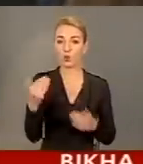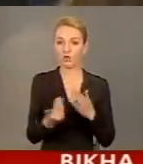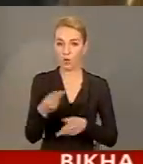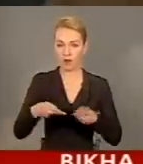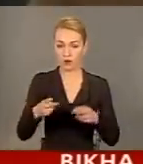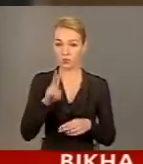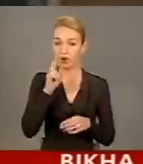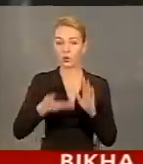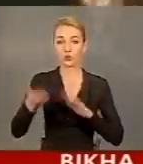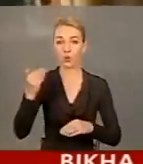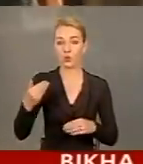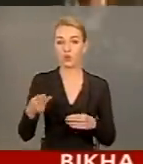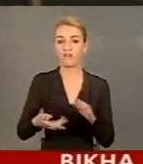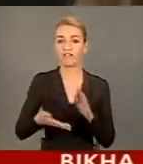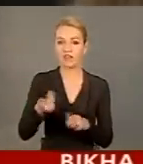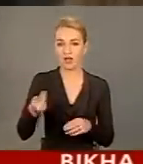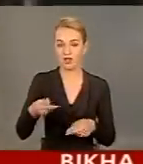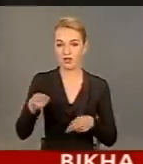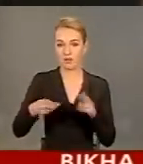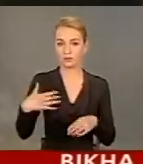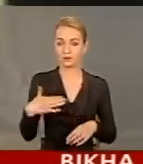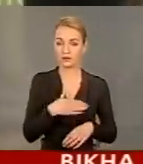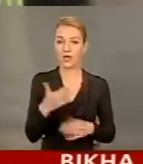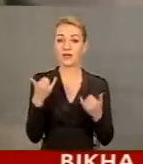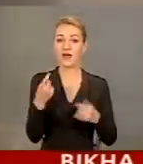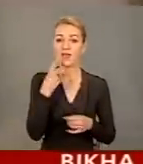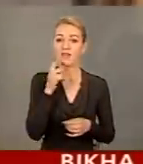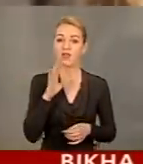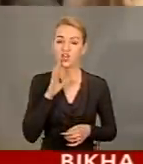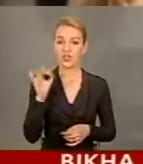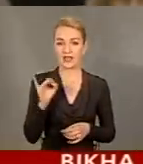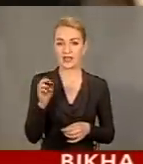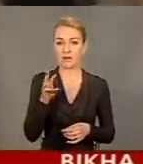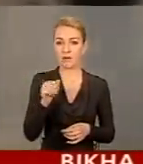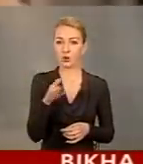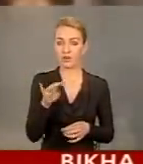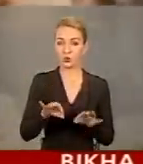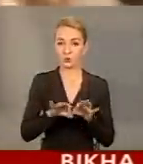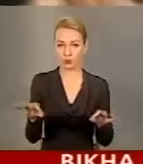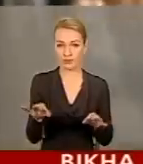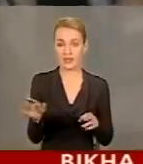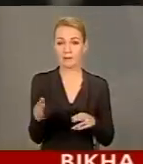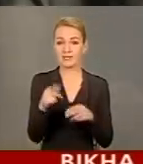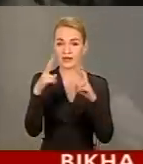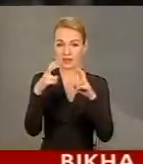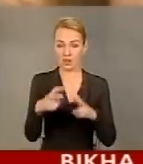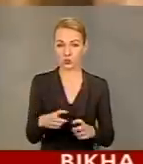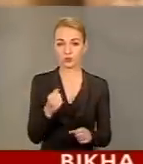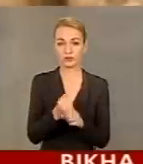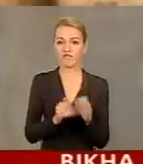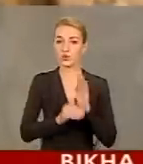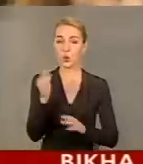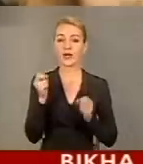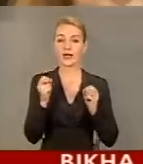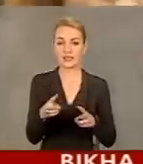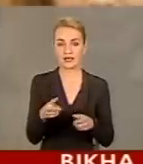тому Джолі видалила молочні залози, а тепер яєчники і маткові труби. Після генетичного тесту лікарі їй діагностували високий